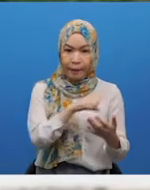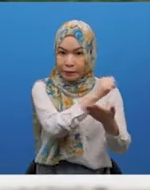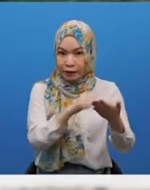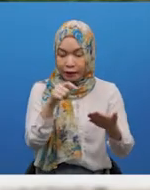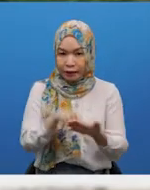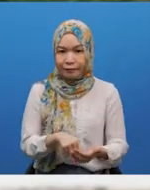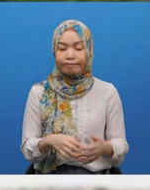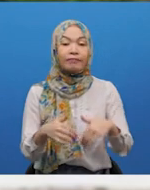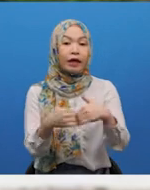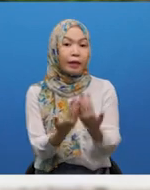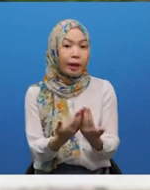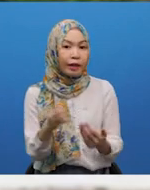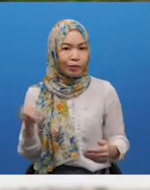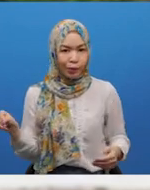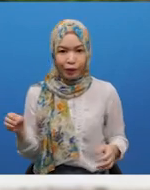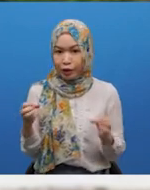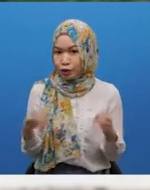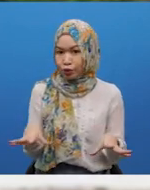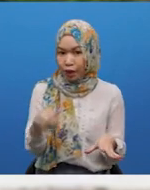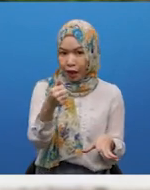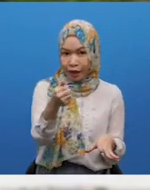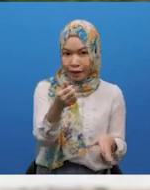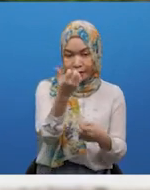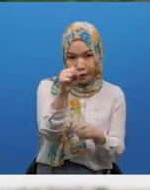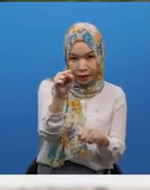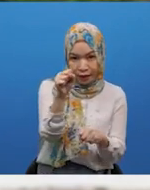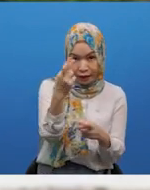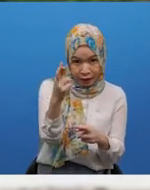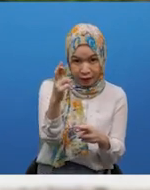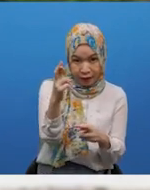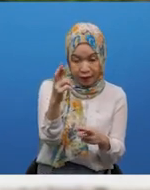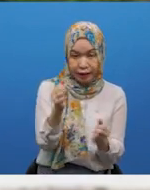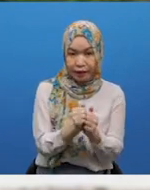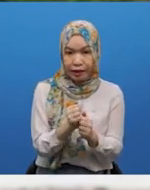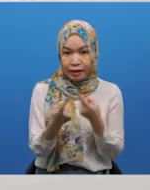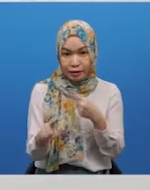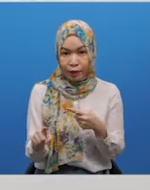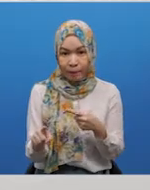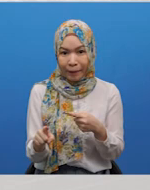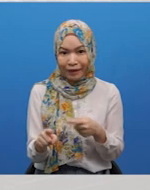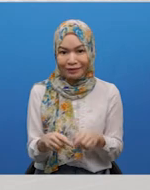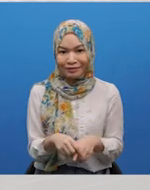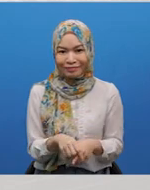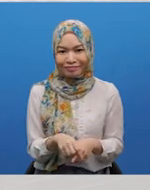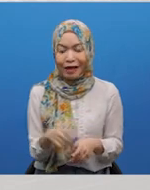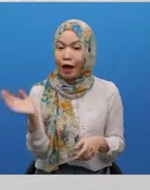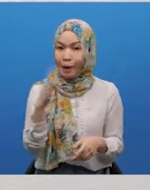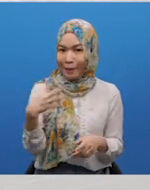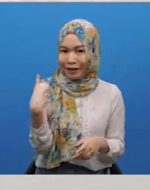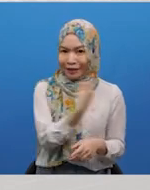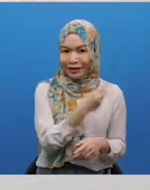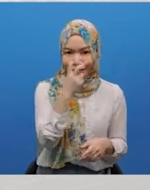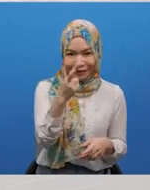Bagaimana murid-murid? Sudahkah anda bersedia dengan jawapan masing-masing? Marilah kita lihat